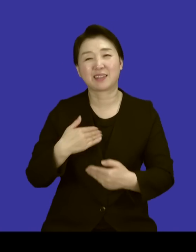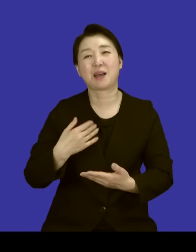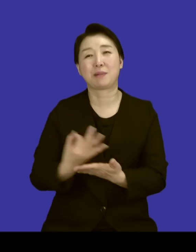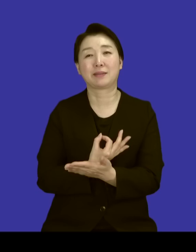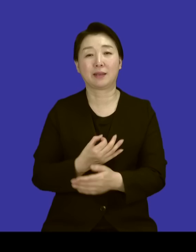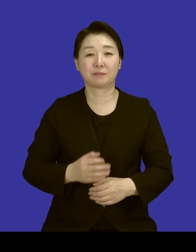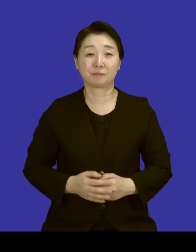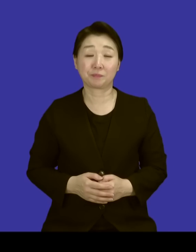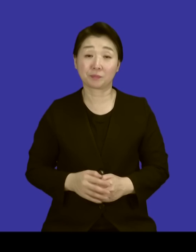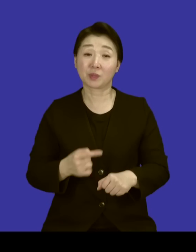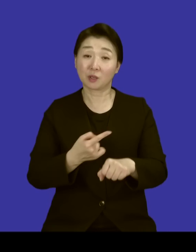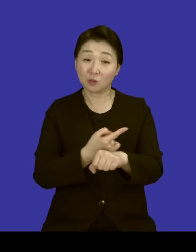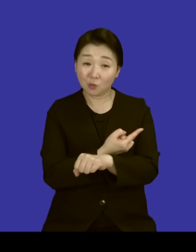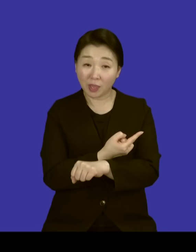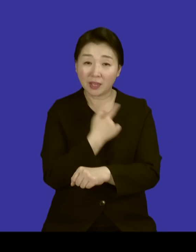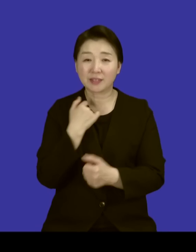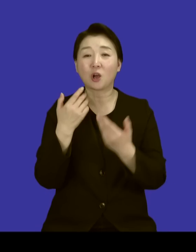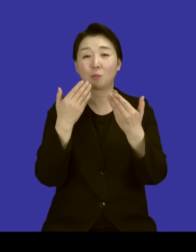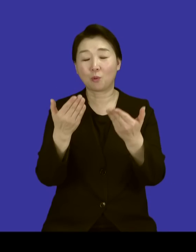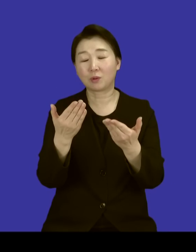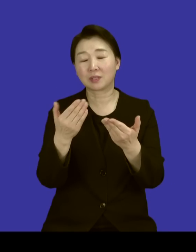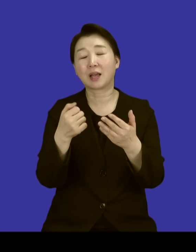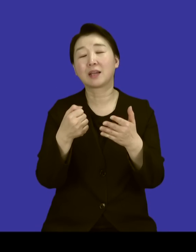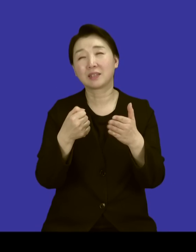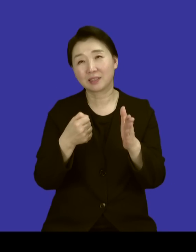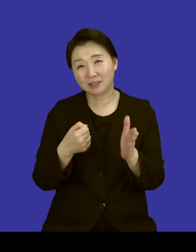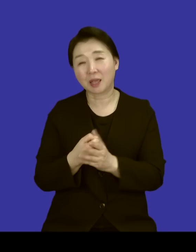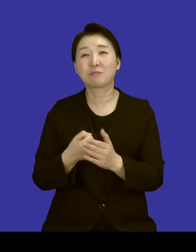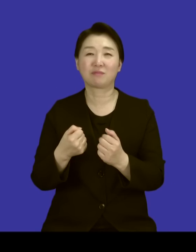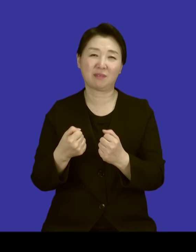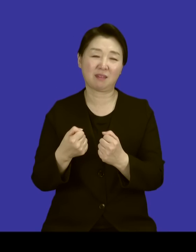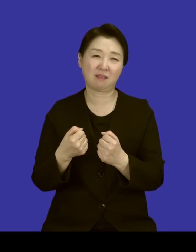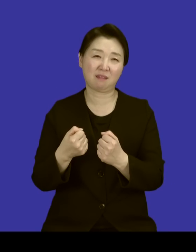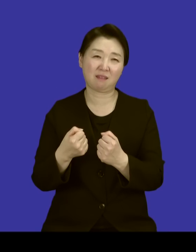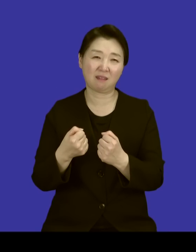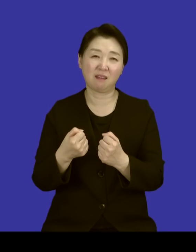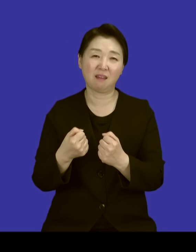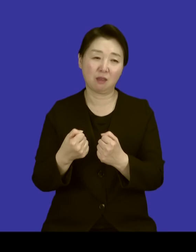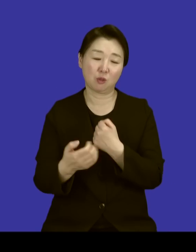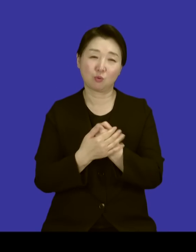받고 나머지 분들은 다 자원봉사로 이제 홀 서빙 해주시니까